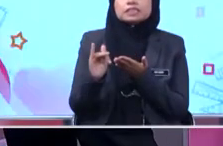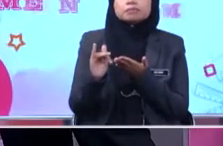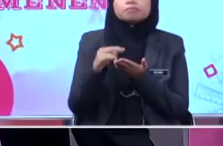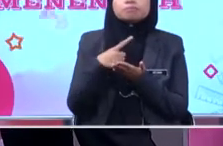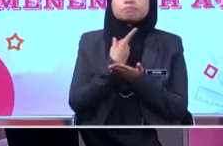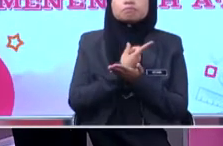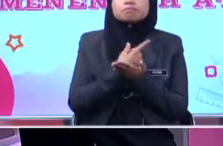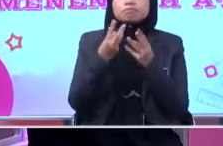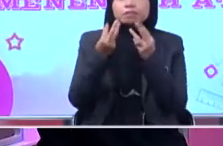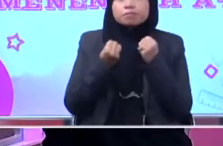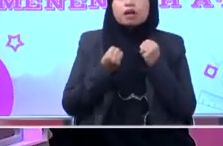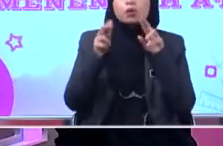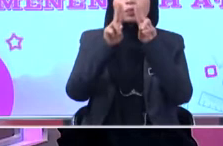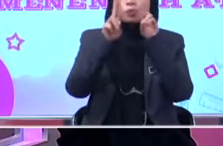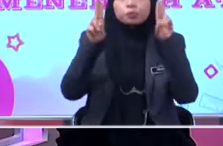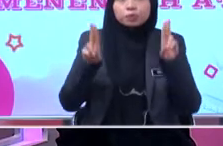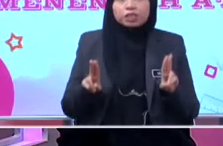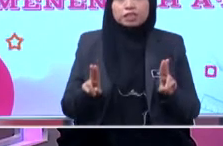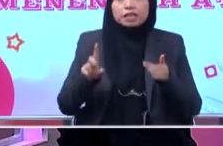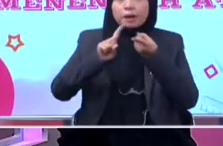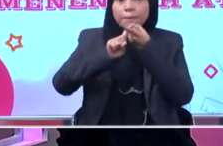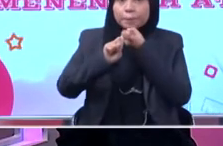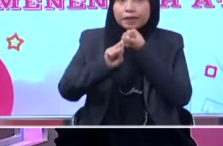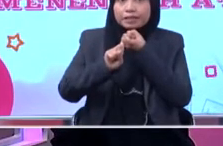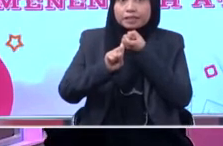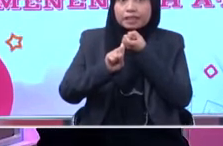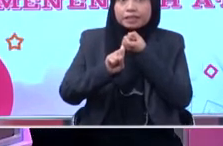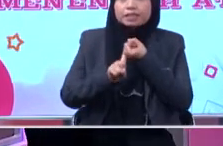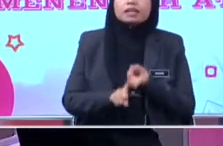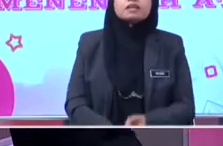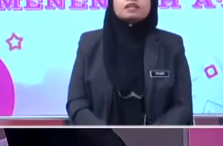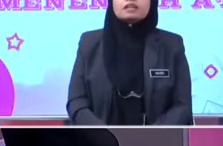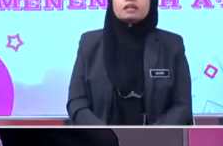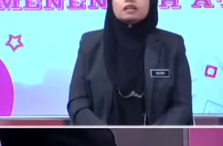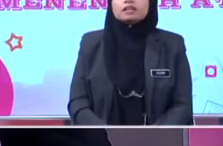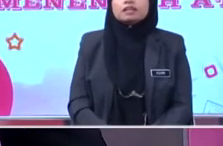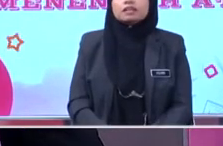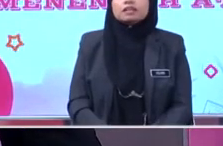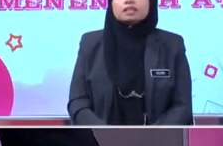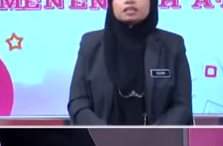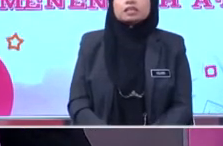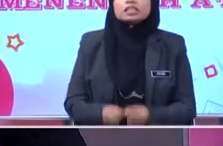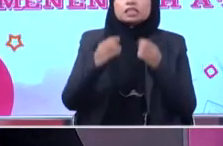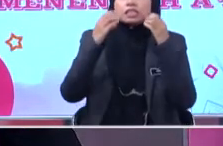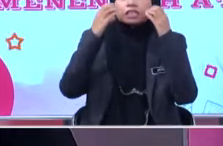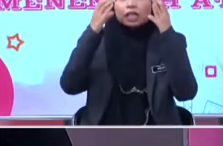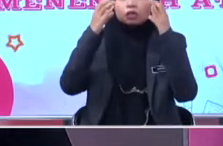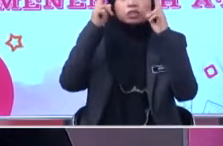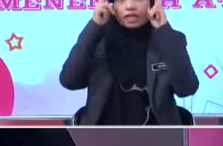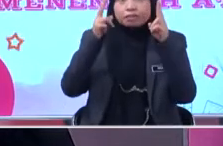tennouji berkaitan dengan warnet Oke saya minta oke Rina